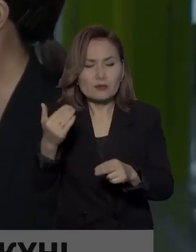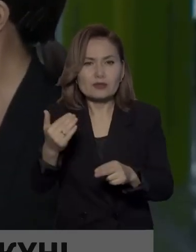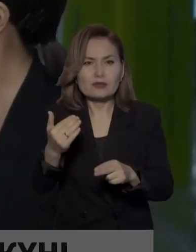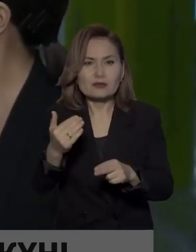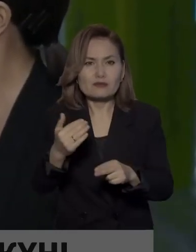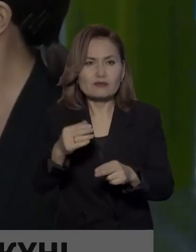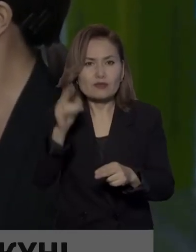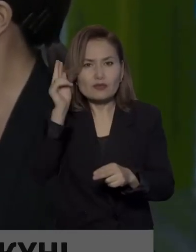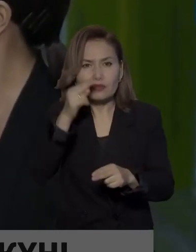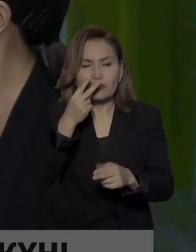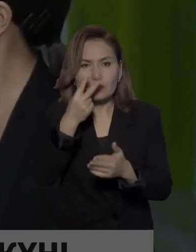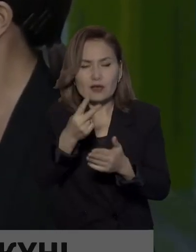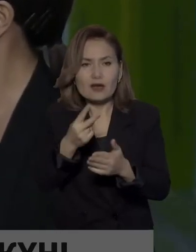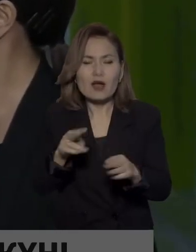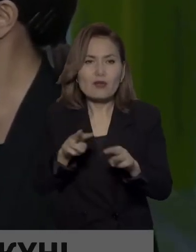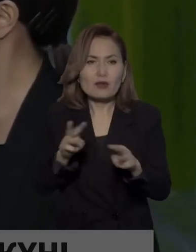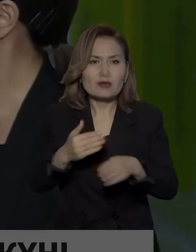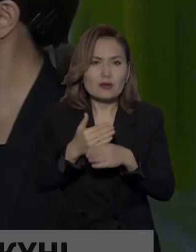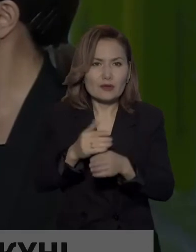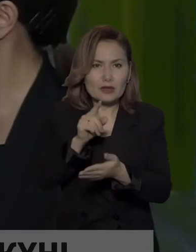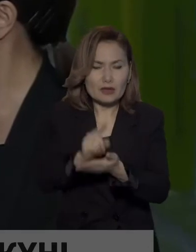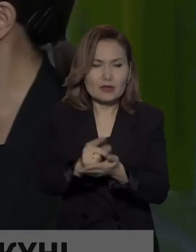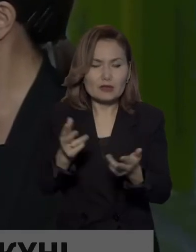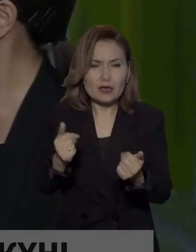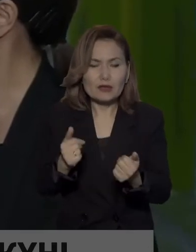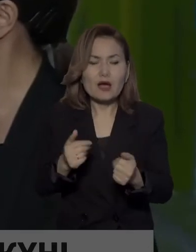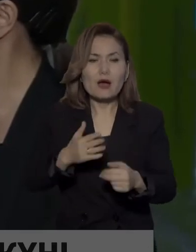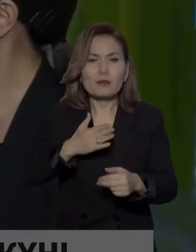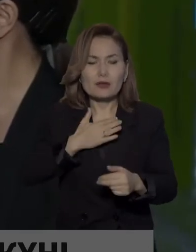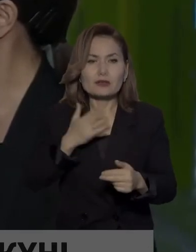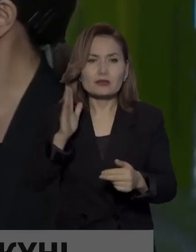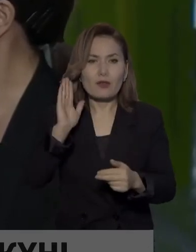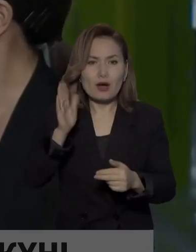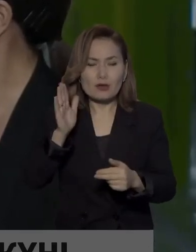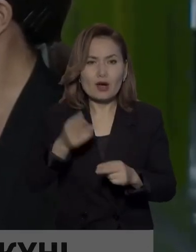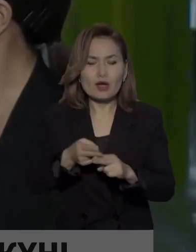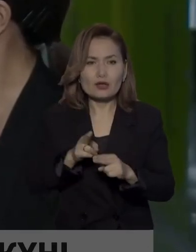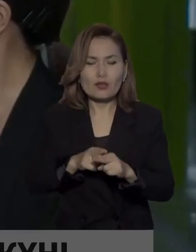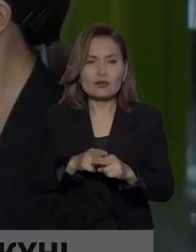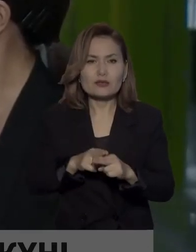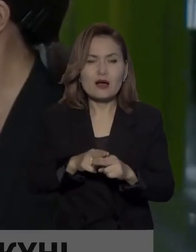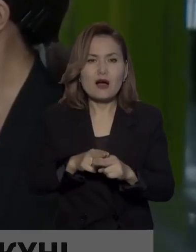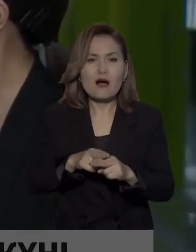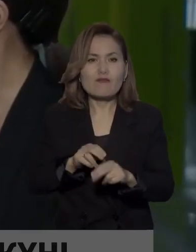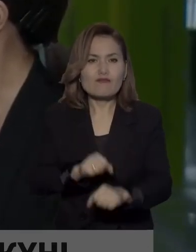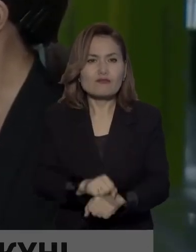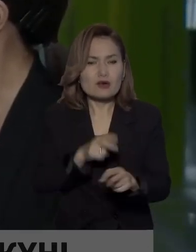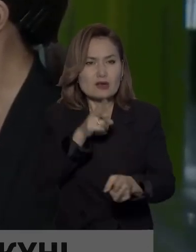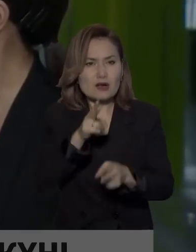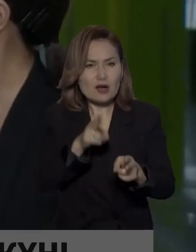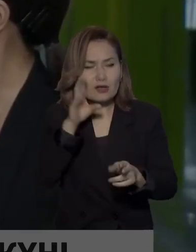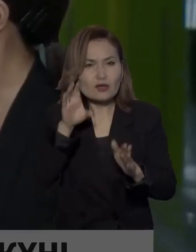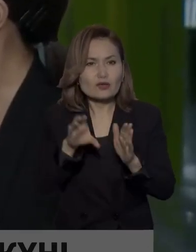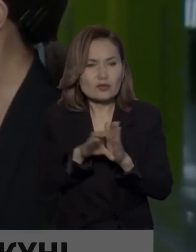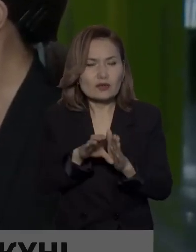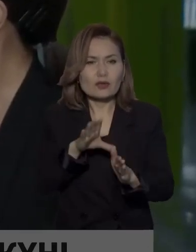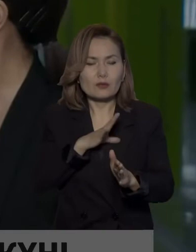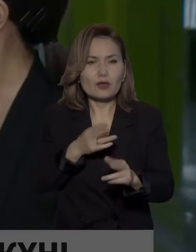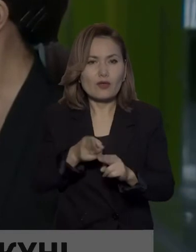уақытта біз көп нәрседен сабақ алуға көрсетіп берді. Біз алдағы уақытта